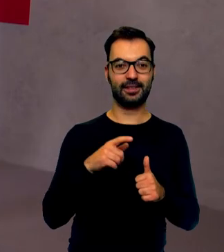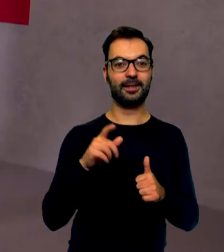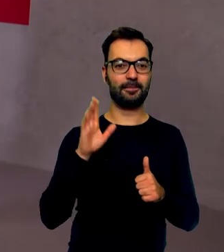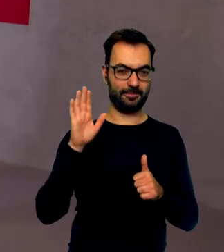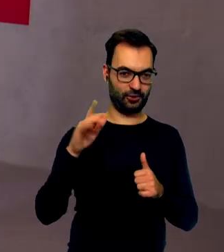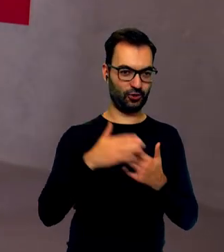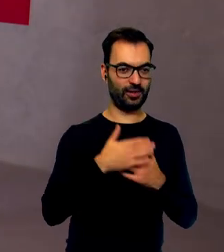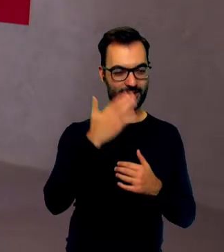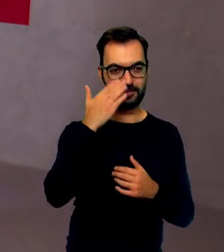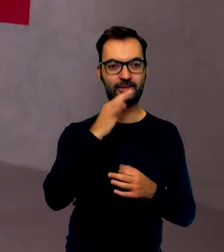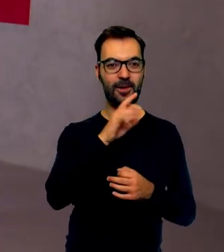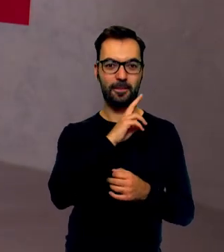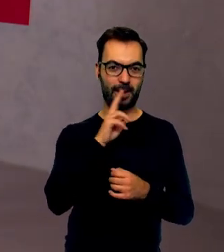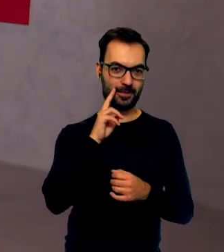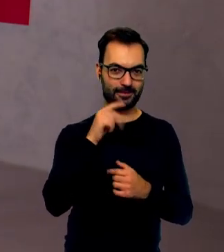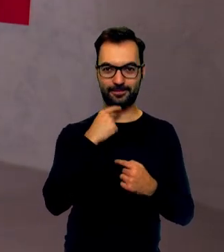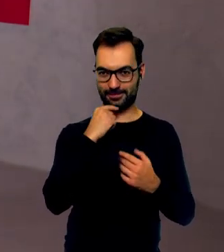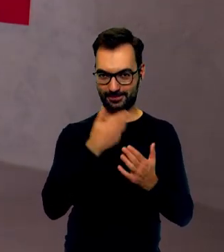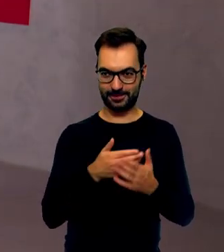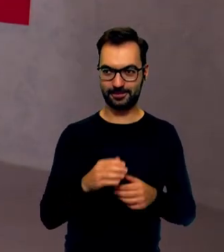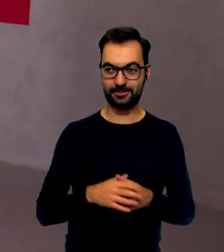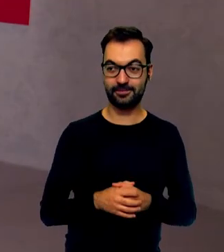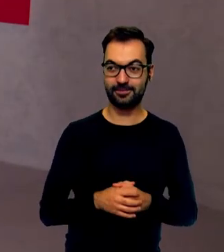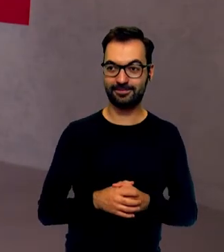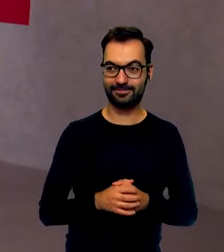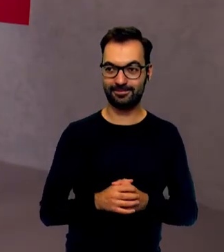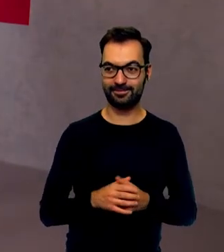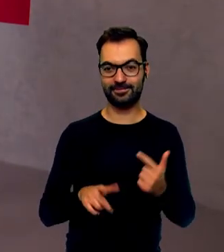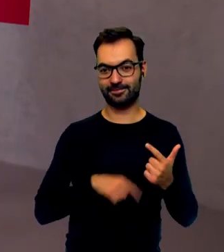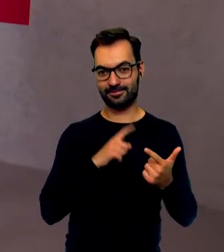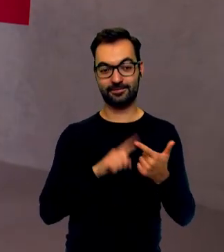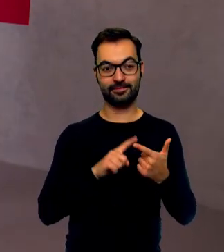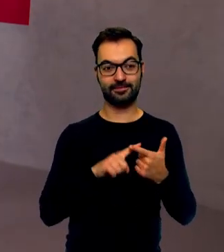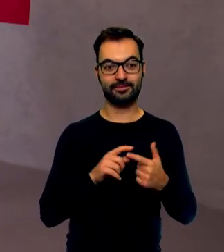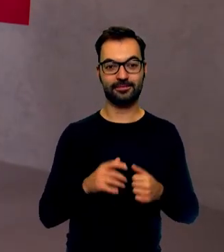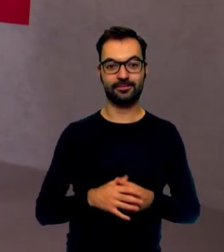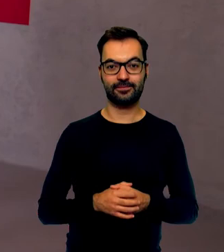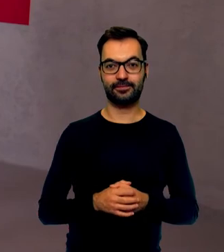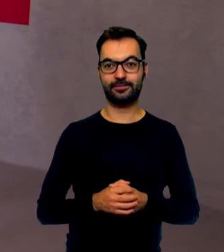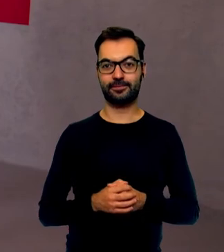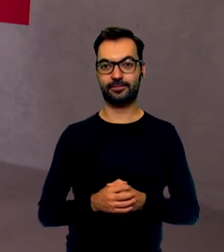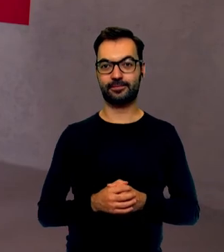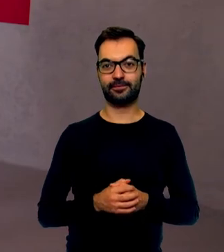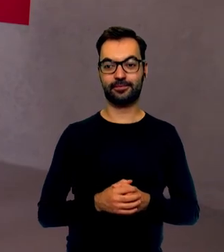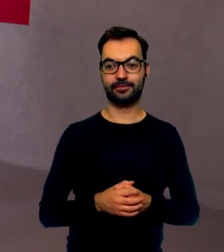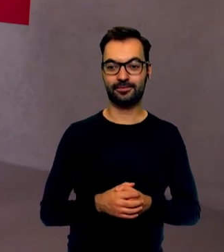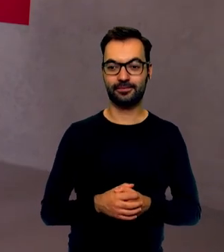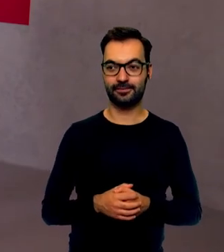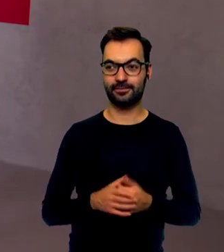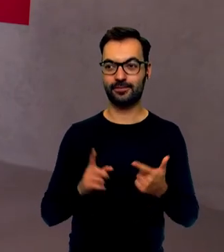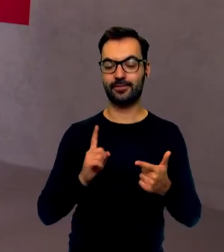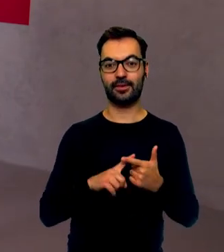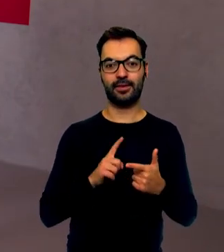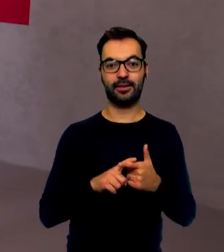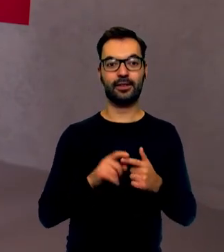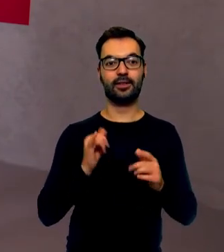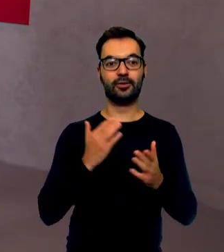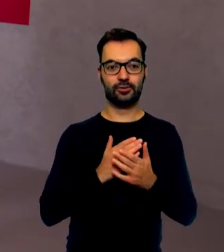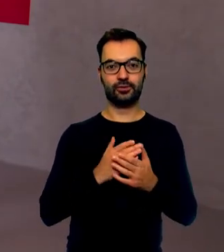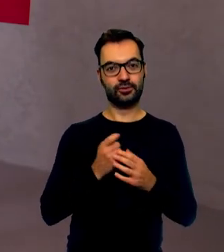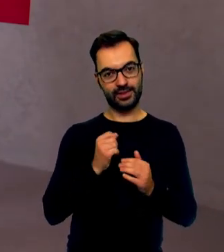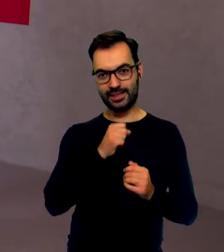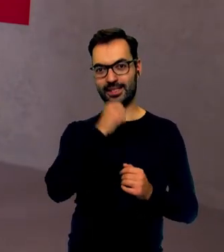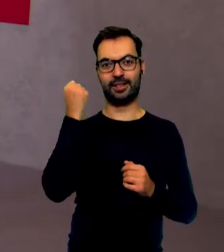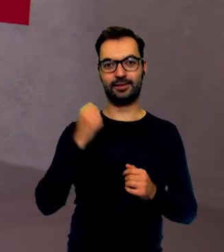Cweta posiada od twojej mamy, czyli od jej swojej teściowej. I drugi stopień wtajemniczenia to jest ten moment, kiedy już byłeś